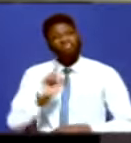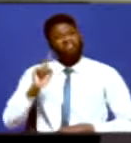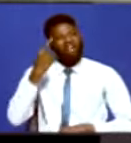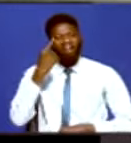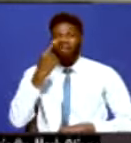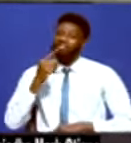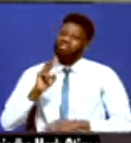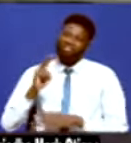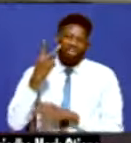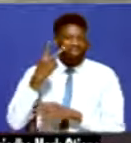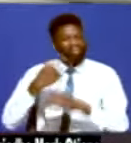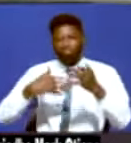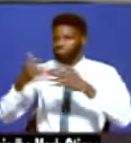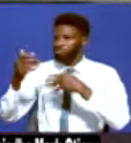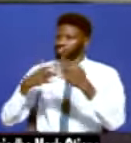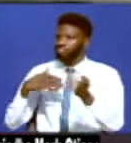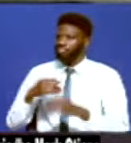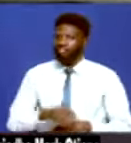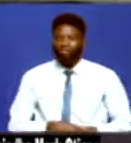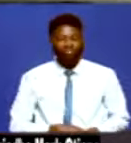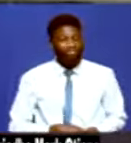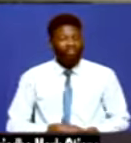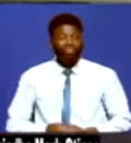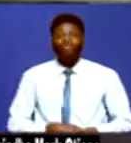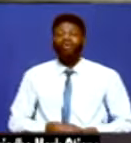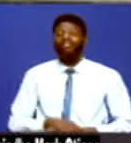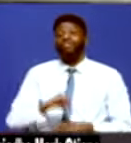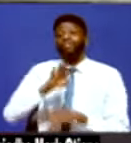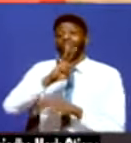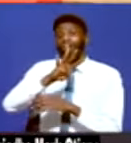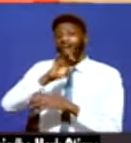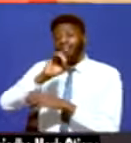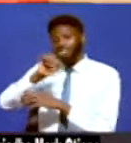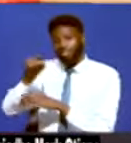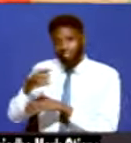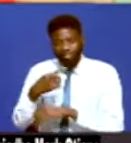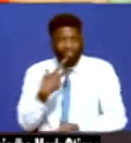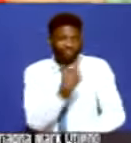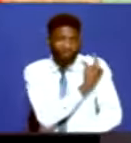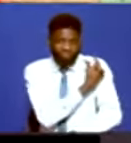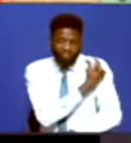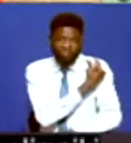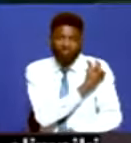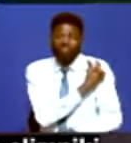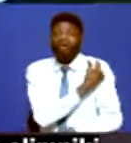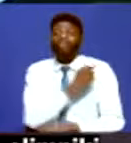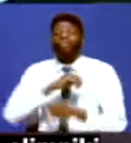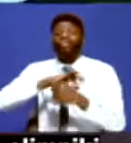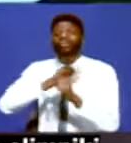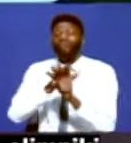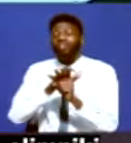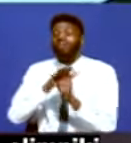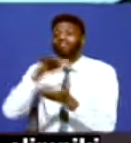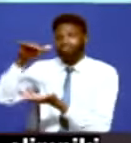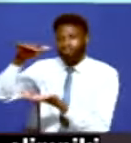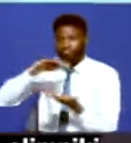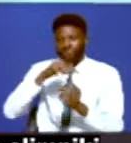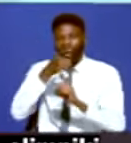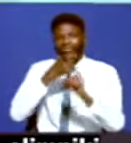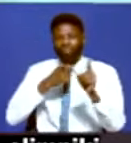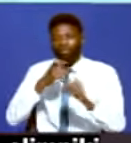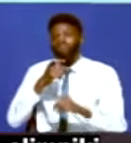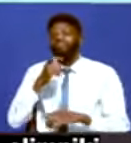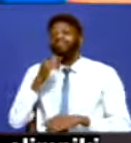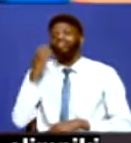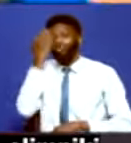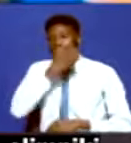Serikali yapokea dozi 400,000 za chanjo dhidi ya COVID-19 kutoka Uingereza, huku kiwango cha maambukizi ya ugonjwa huo humu